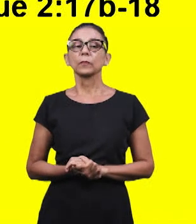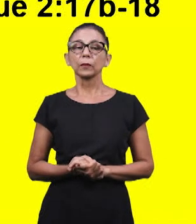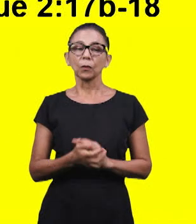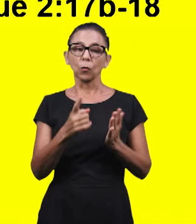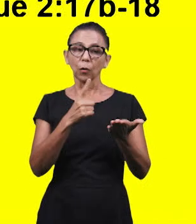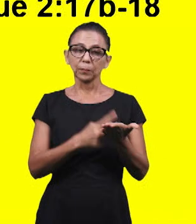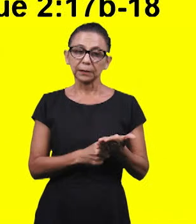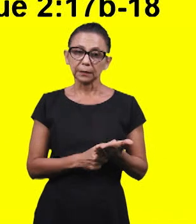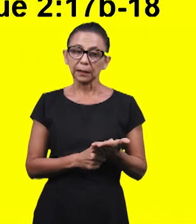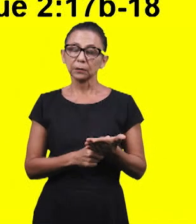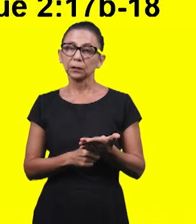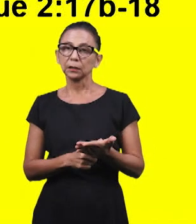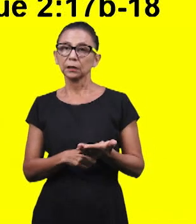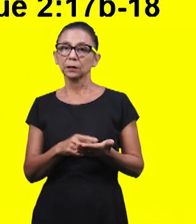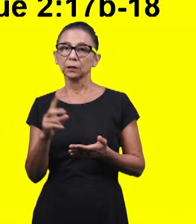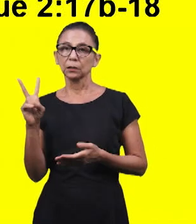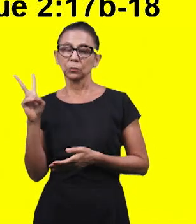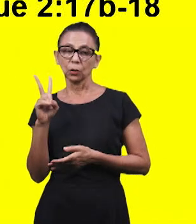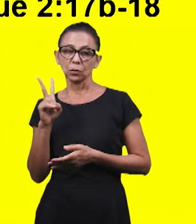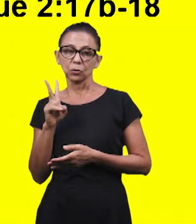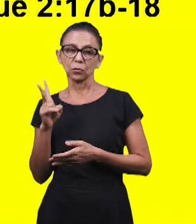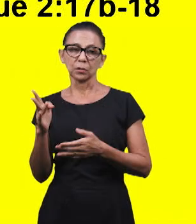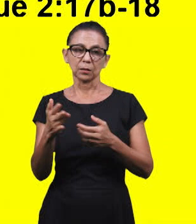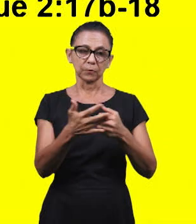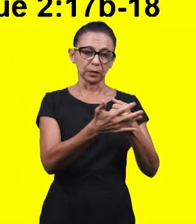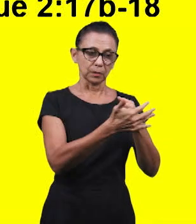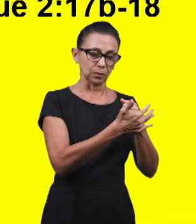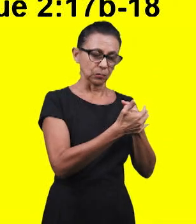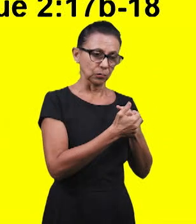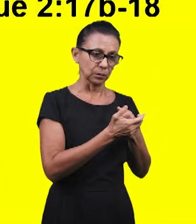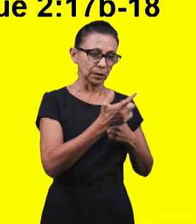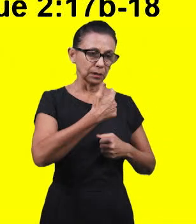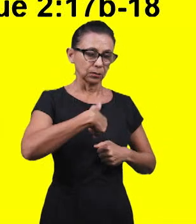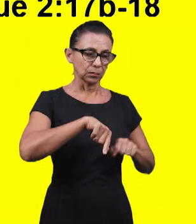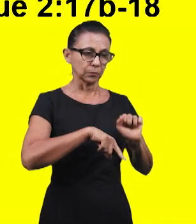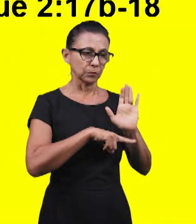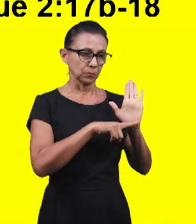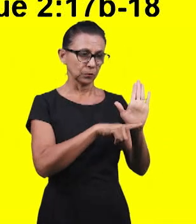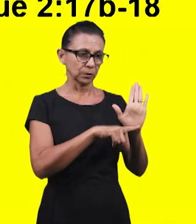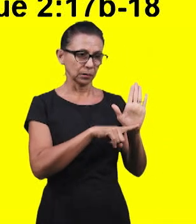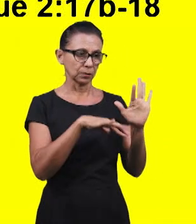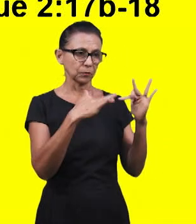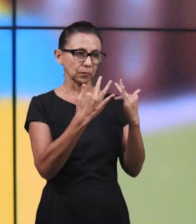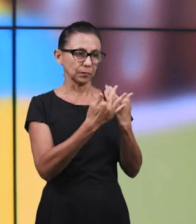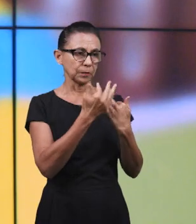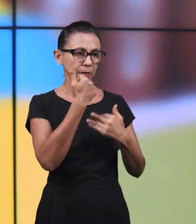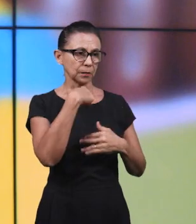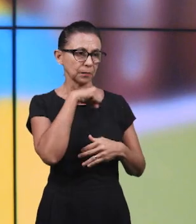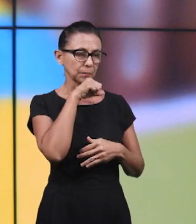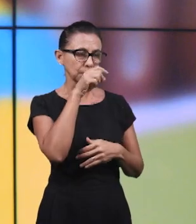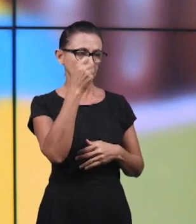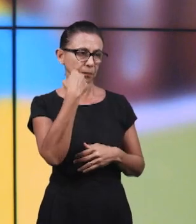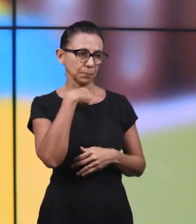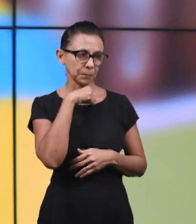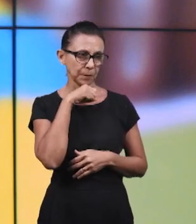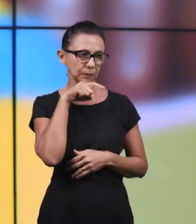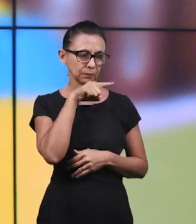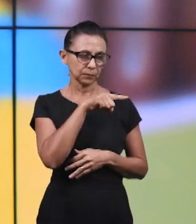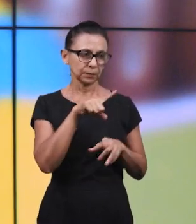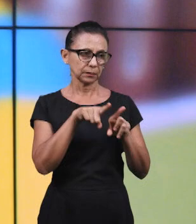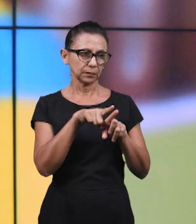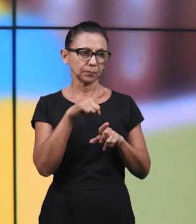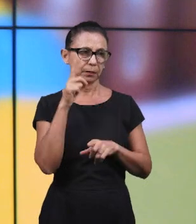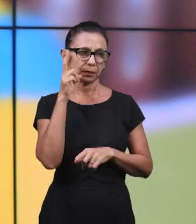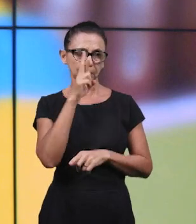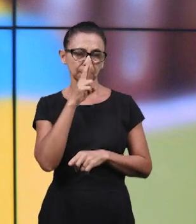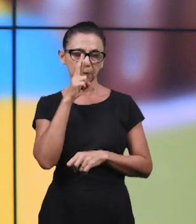dans la fenêtre par où tu nous as fait descendre, tu prendras avec toi ton père, ta main, tes frères et